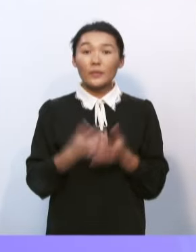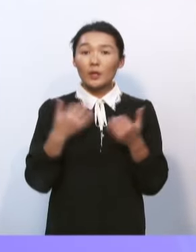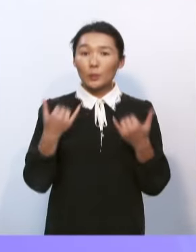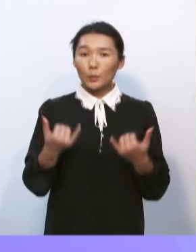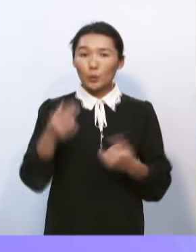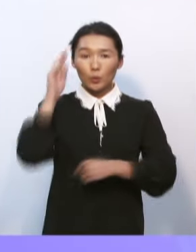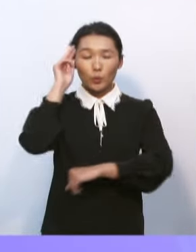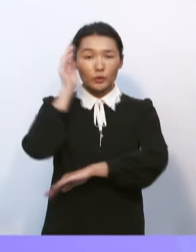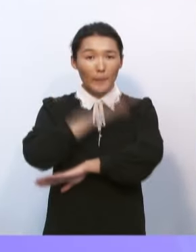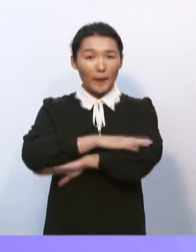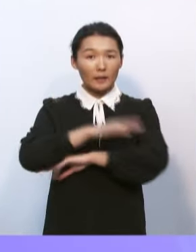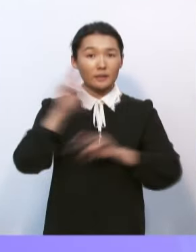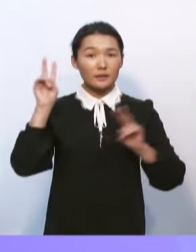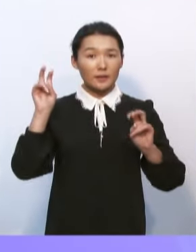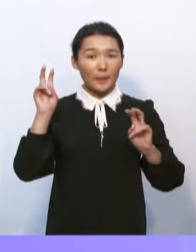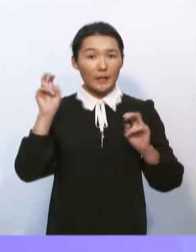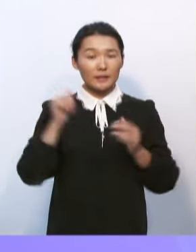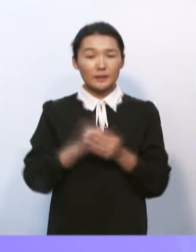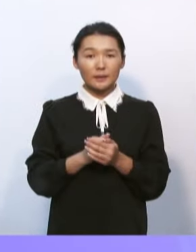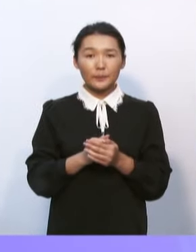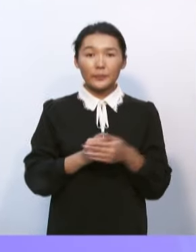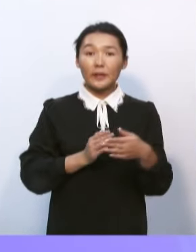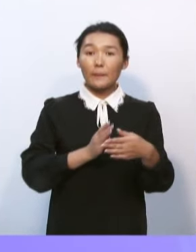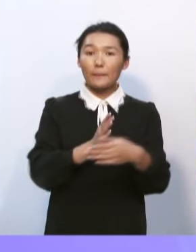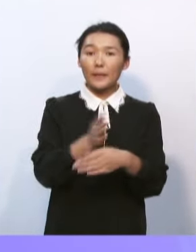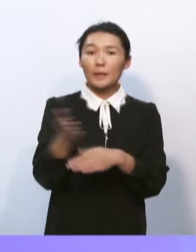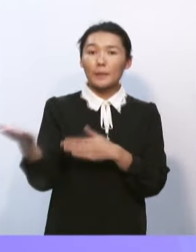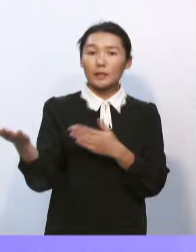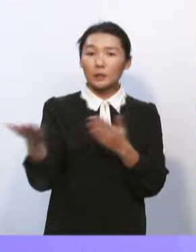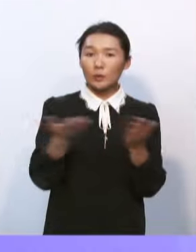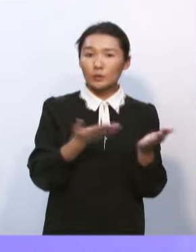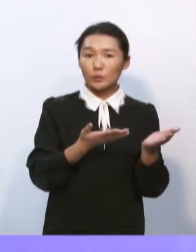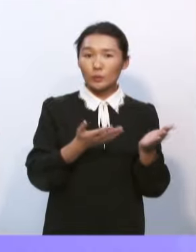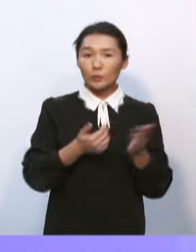Бүгүнкү сабактын темасы мейман достук.